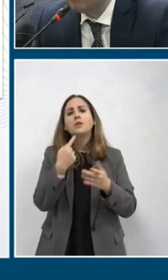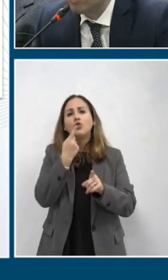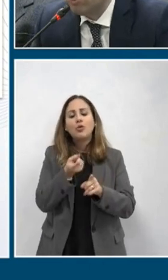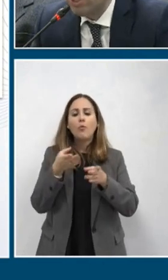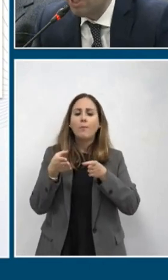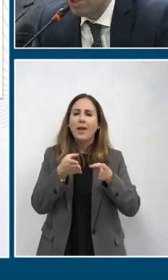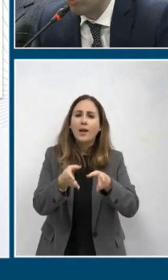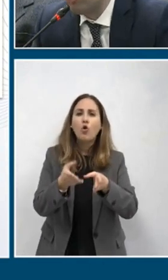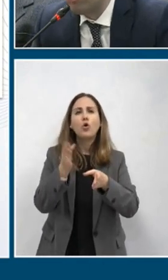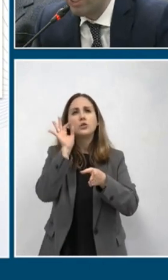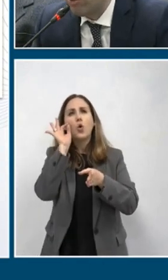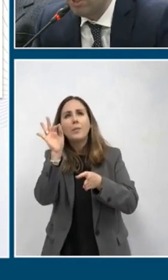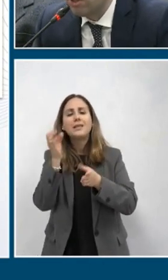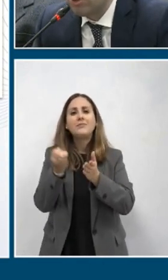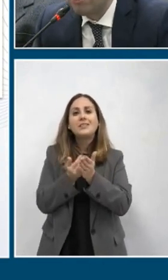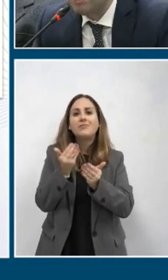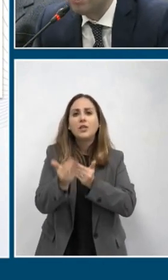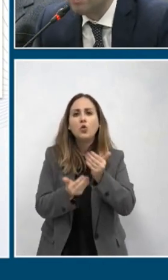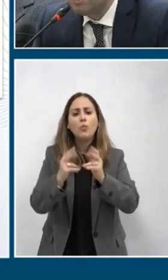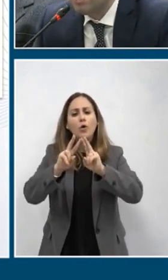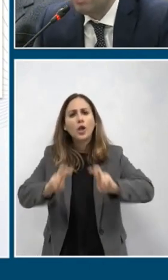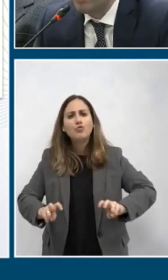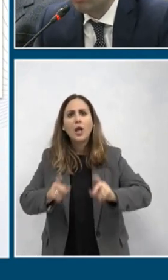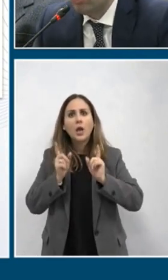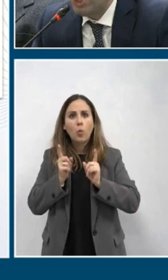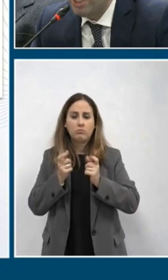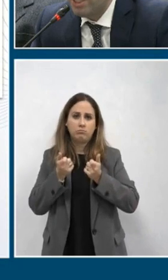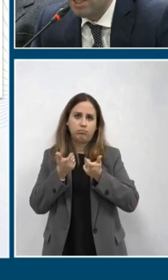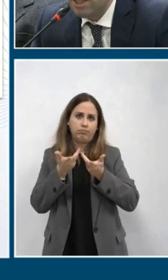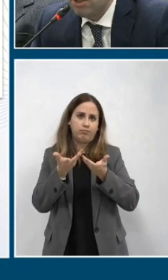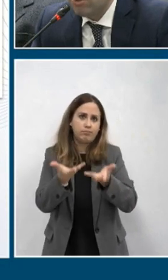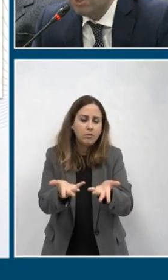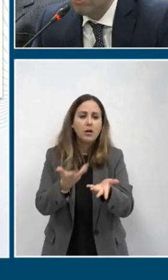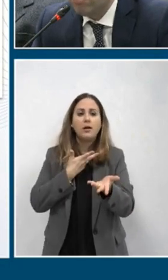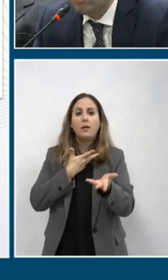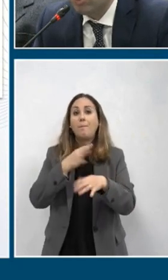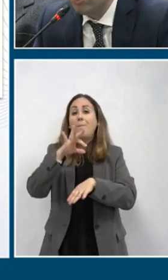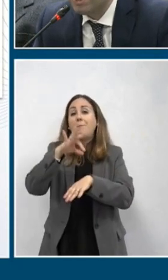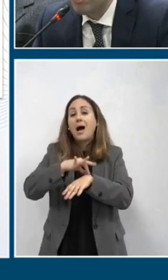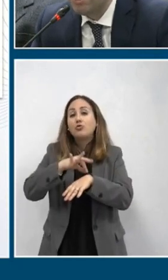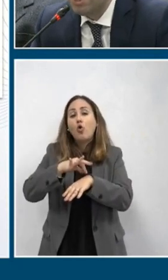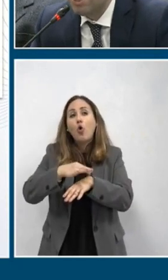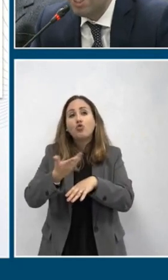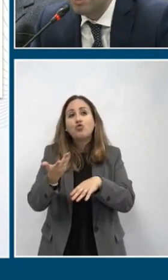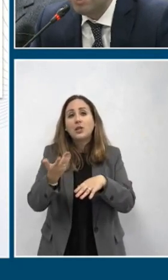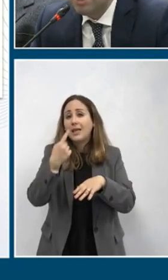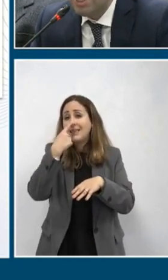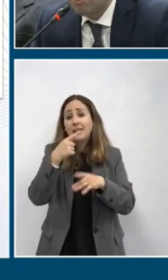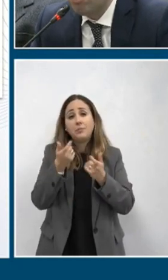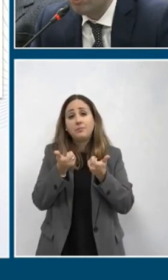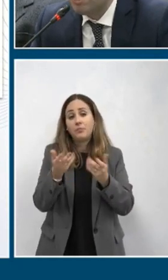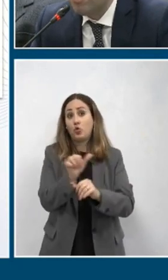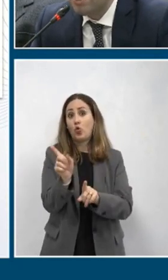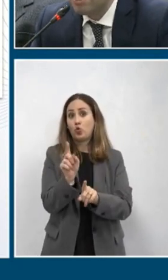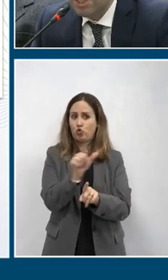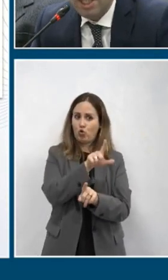di questo sistema sono innumerevoli sicuramente le patolo batterie non unicamente la SLA